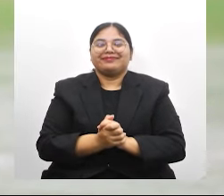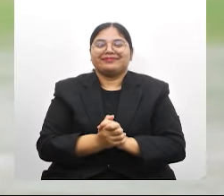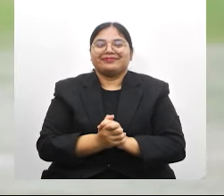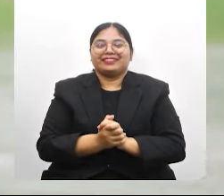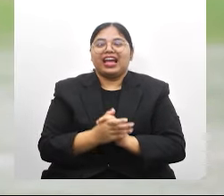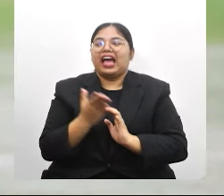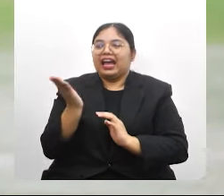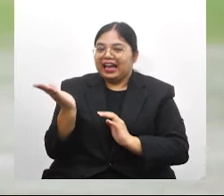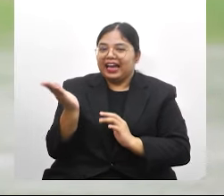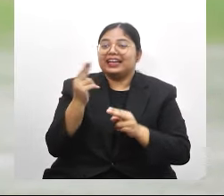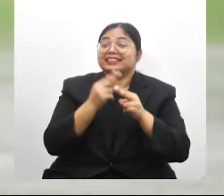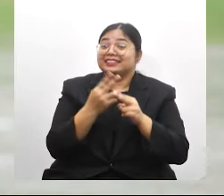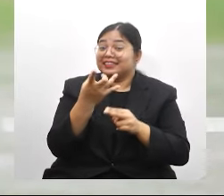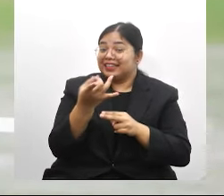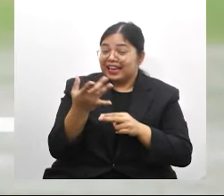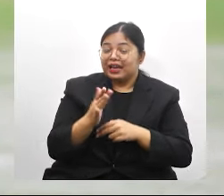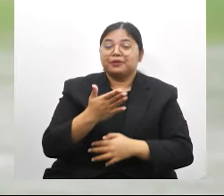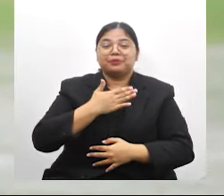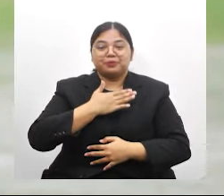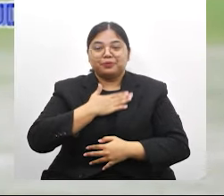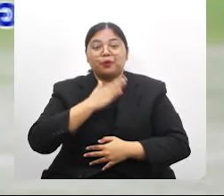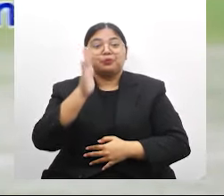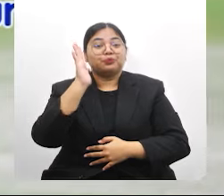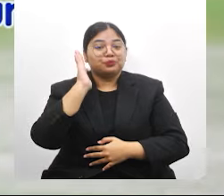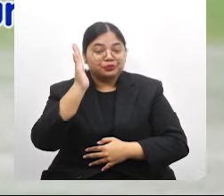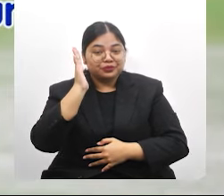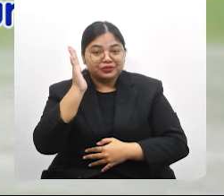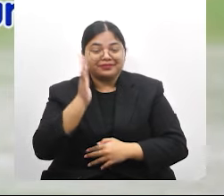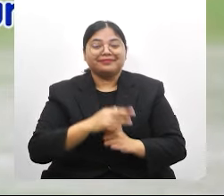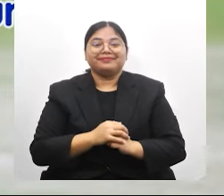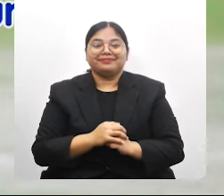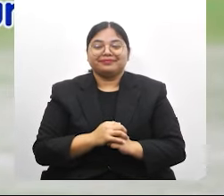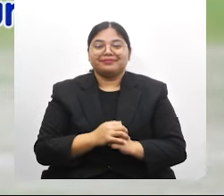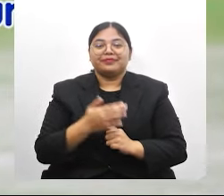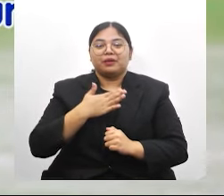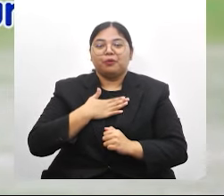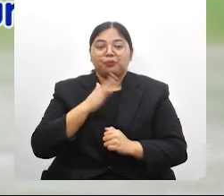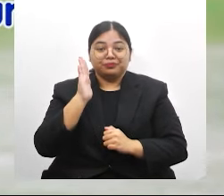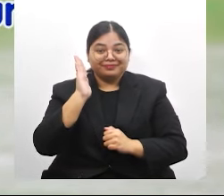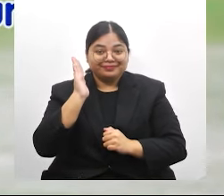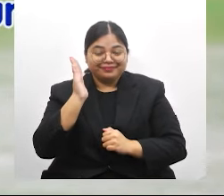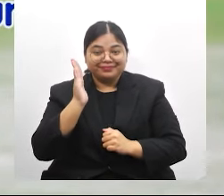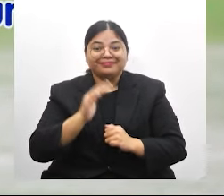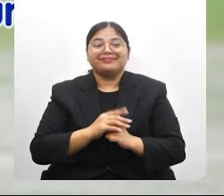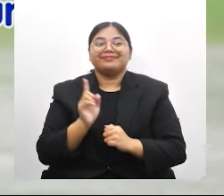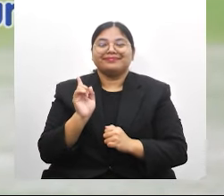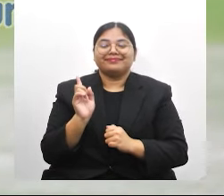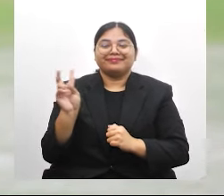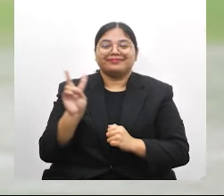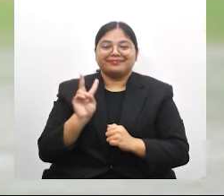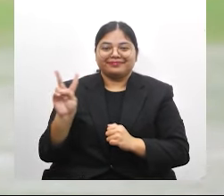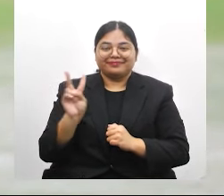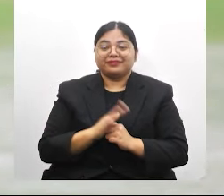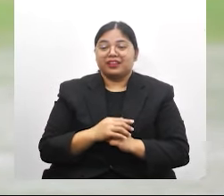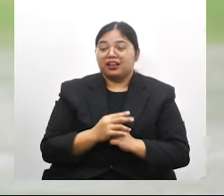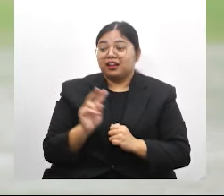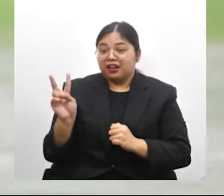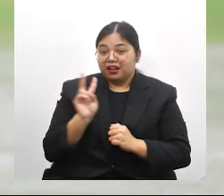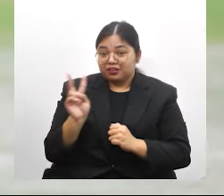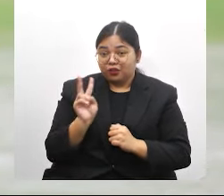ๆแนะนำตัวหน่อยค่ะครับผมชื่อนายอชิตพลปิยมิตรครับกระผมชื่อนายสมมาสพรมทองตัครับโอเคน้องทั้ง 2